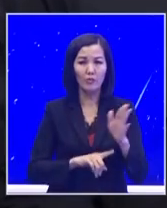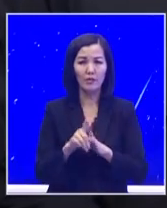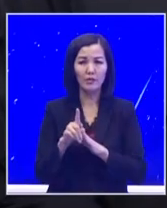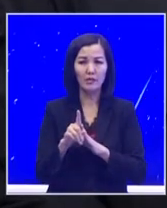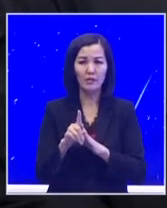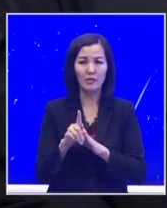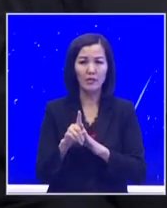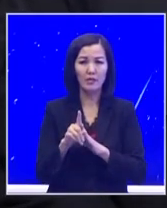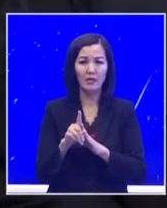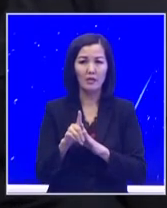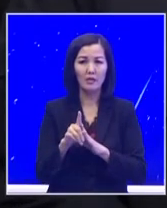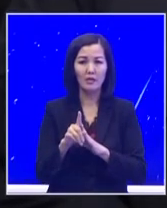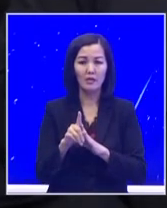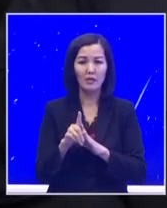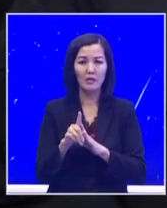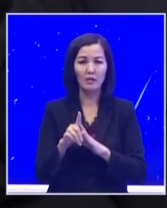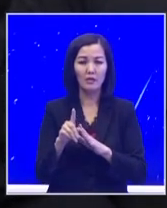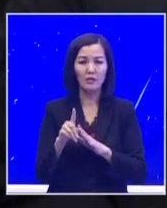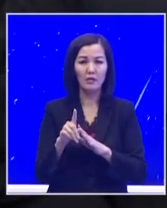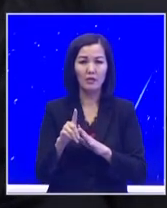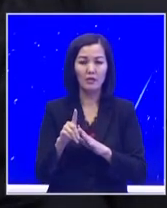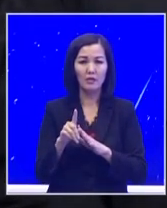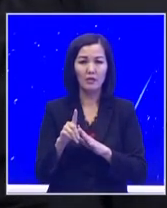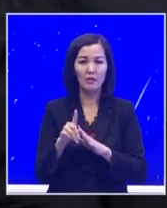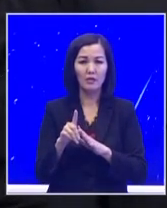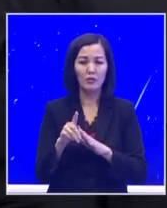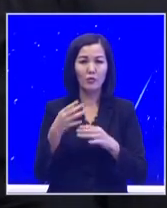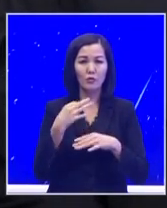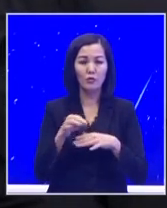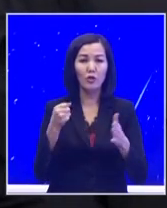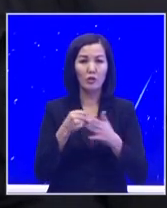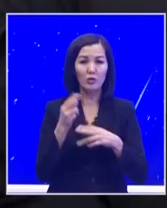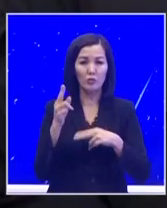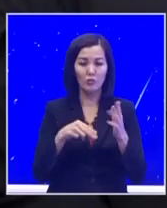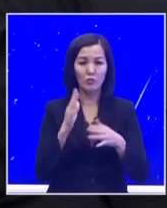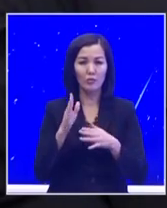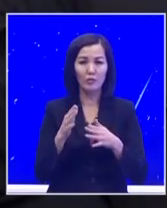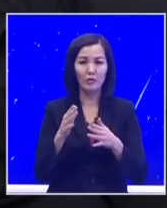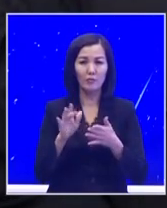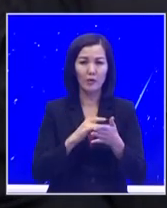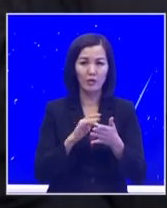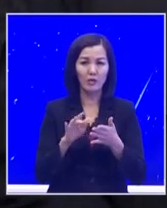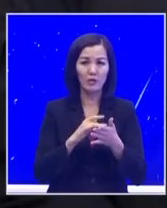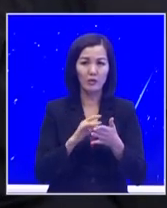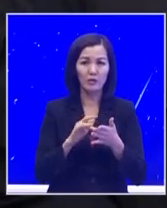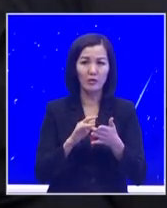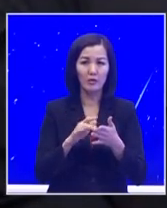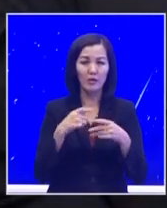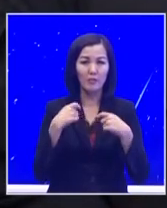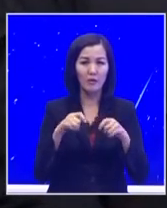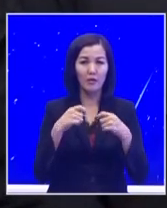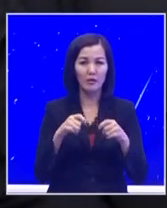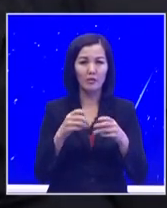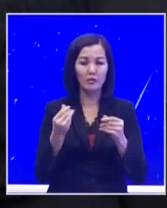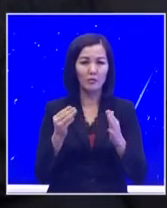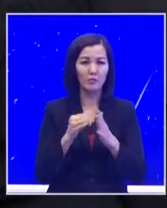этом Талдыкургане, давай вот, он пусть начнет. Ага. Мы посчитаем. Но уже не так, что как он на продажу, а пусть мне это